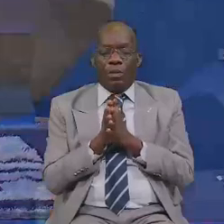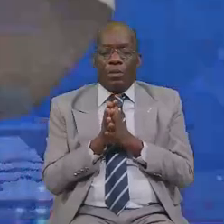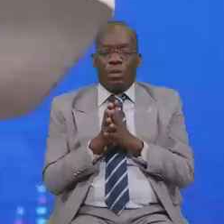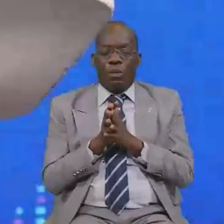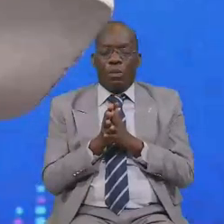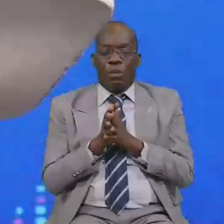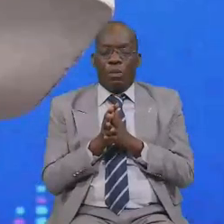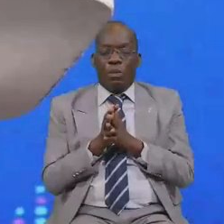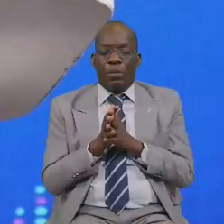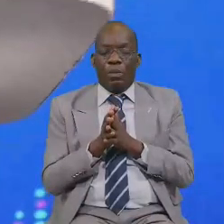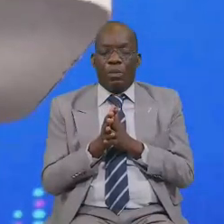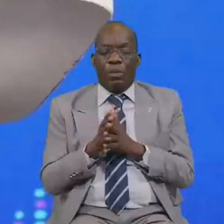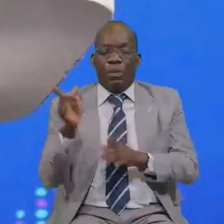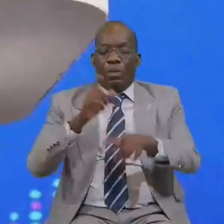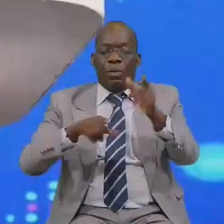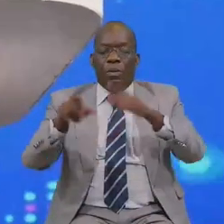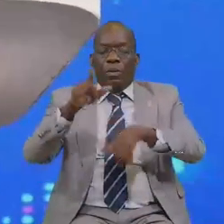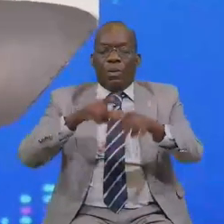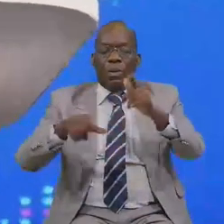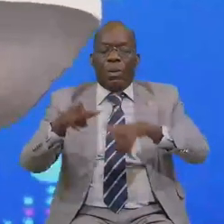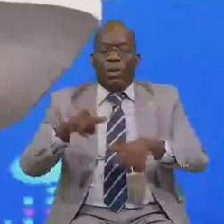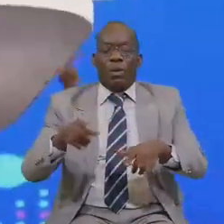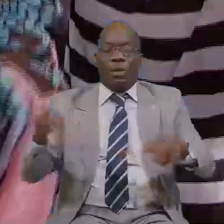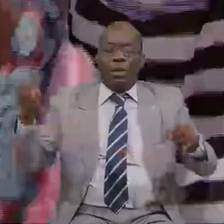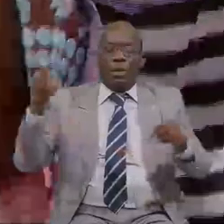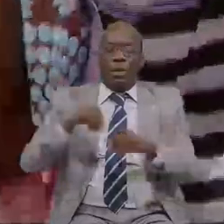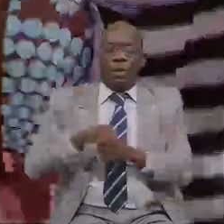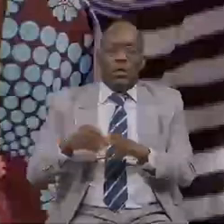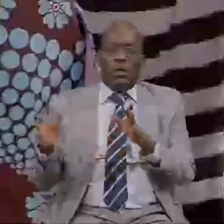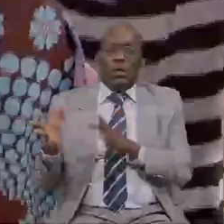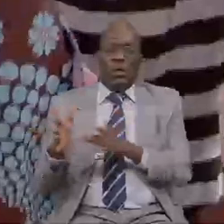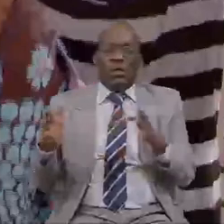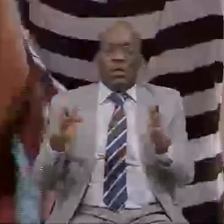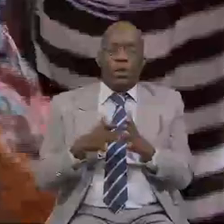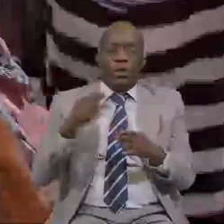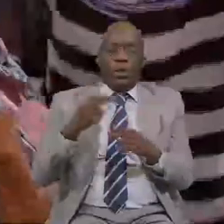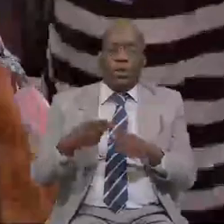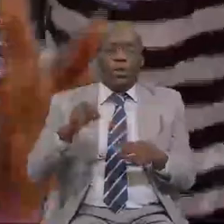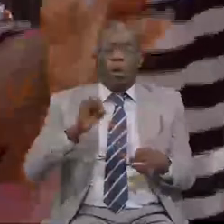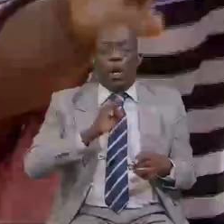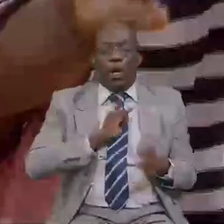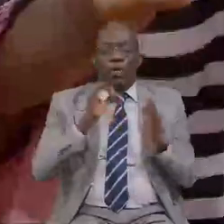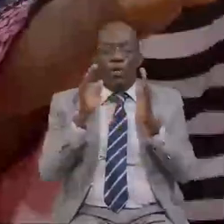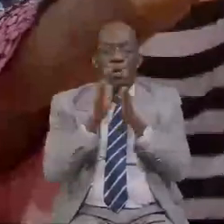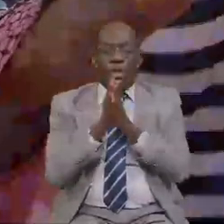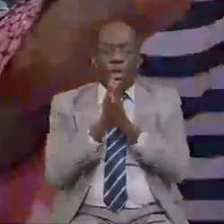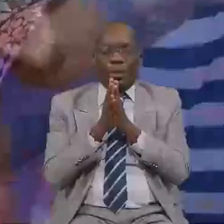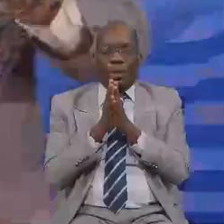Dis au nom de Jésus, j'ai prié.